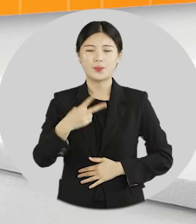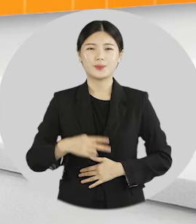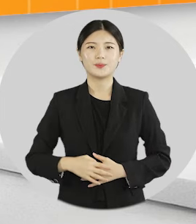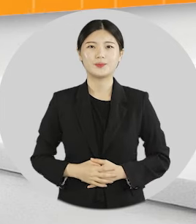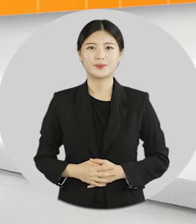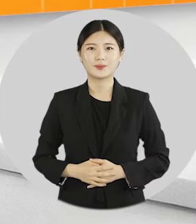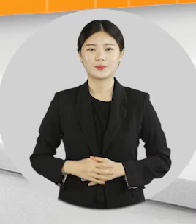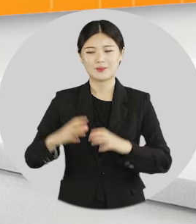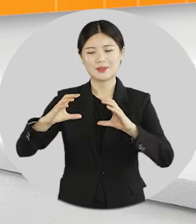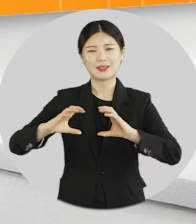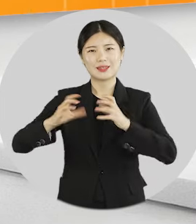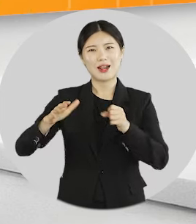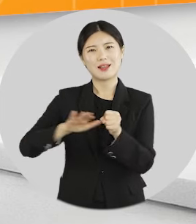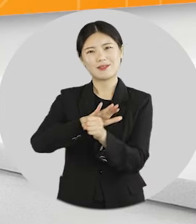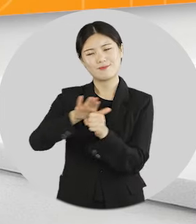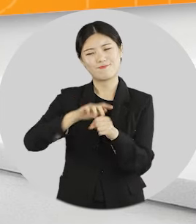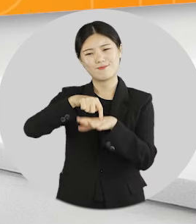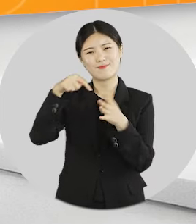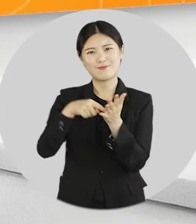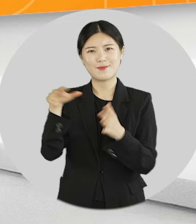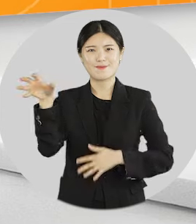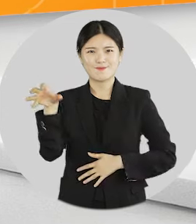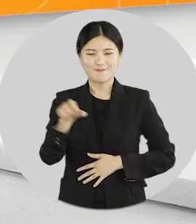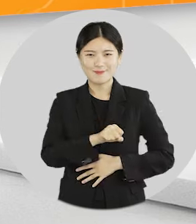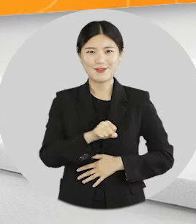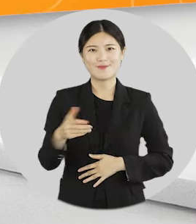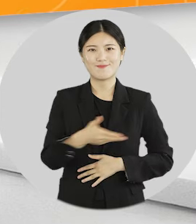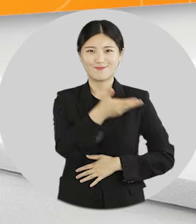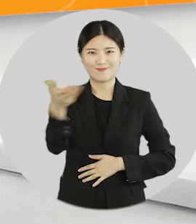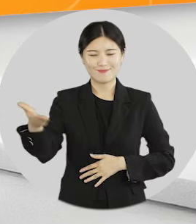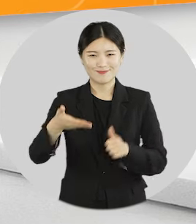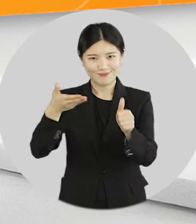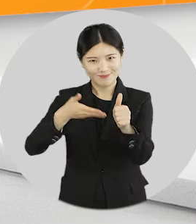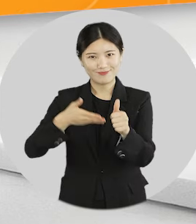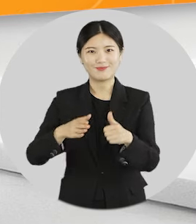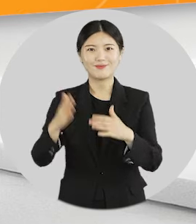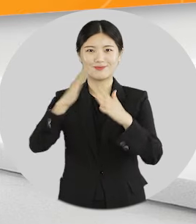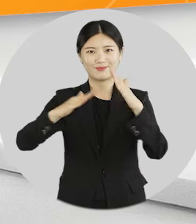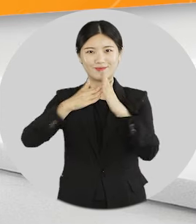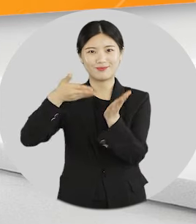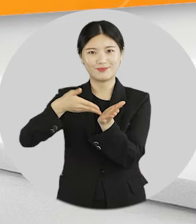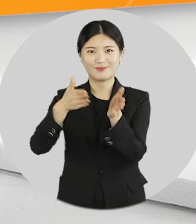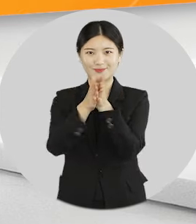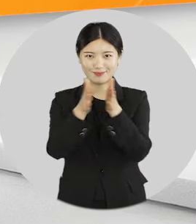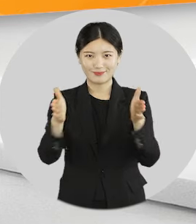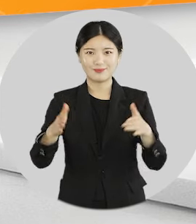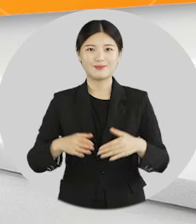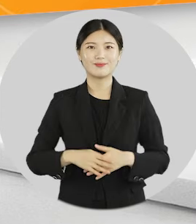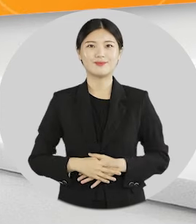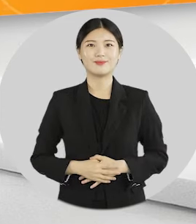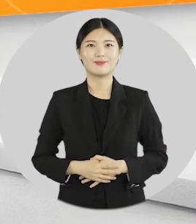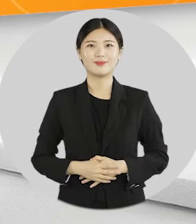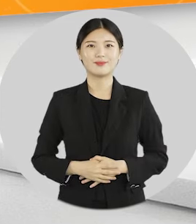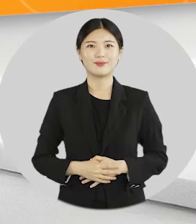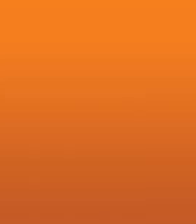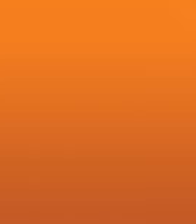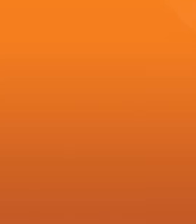경축하고 나라 사랑의 고귀한 마음을 되새겨보시길 바라면서 고공행진 행복한 공주 뉴스